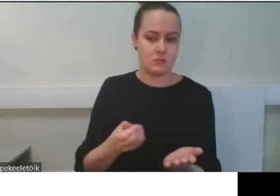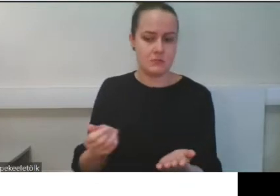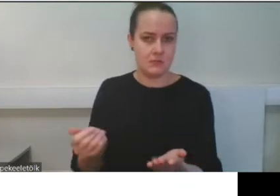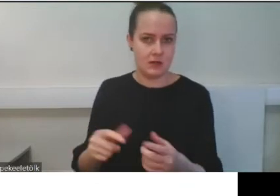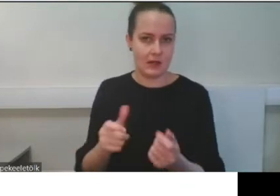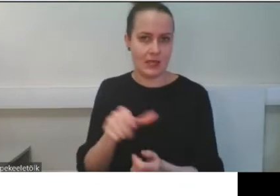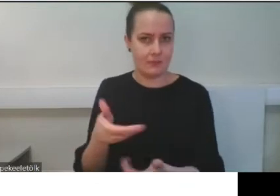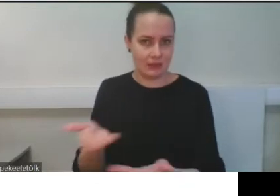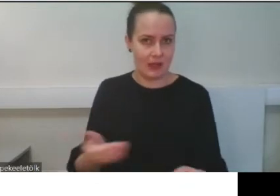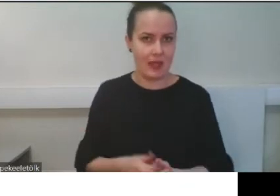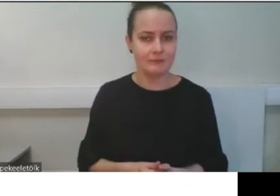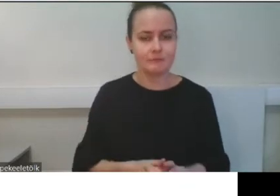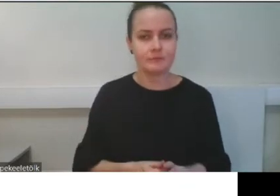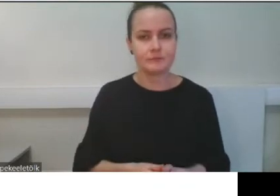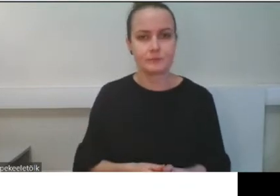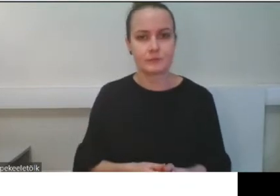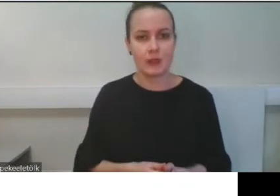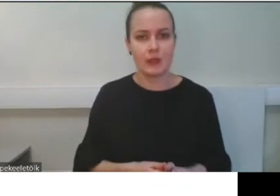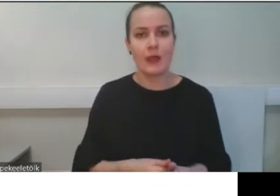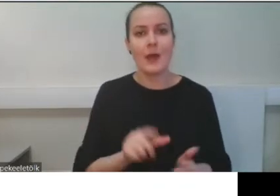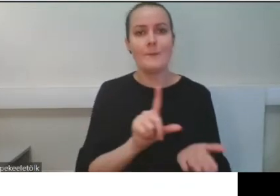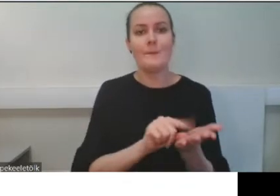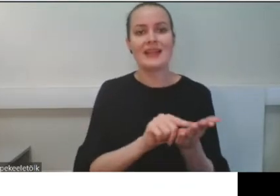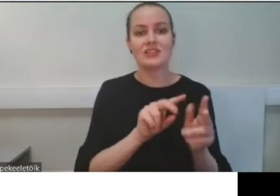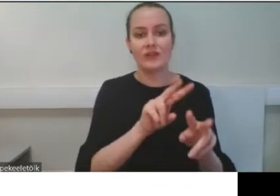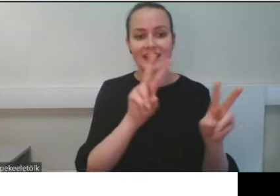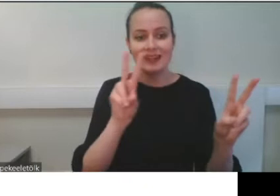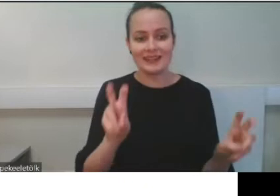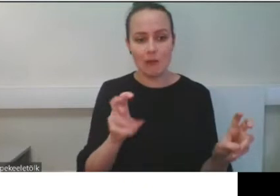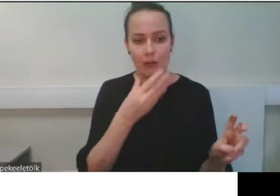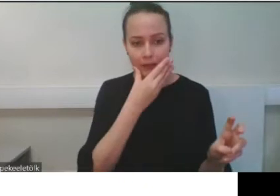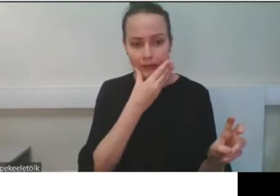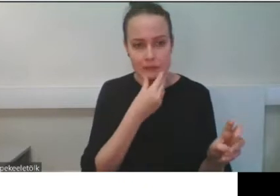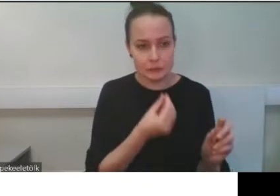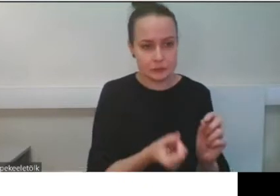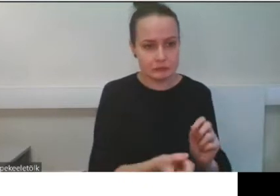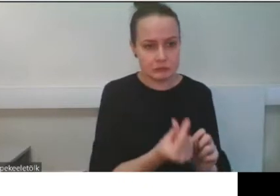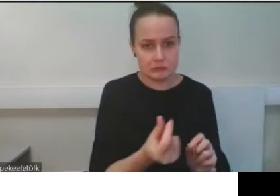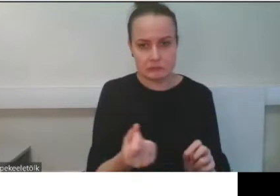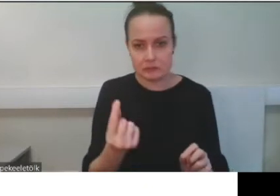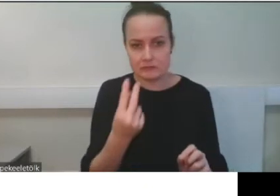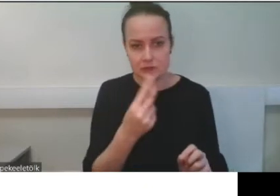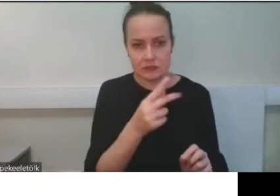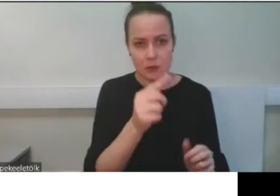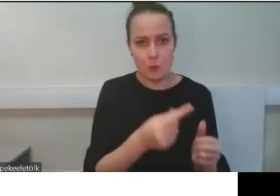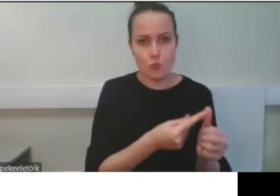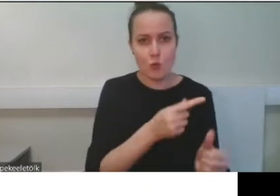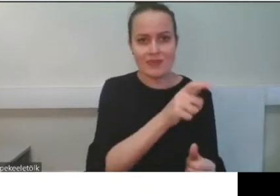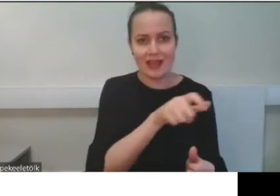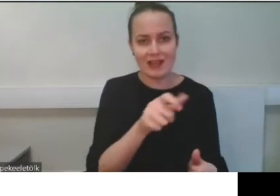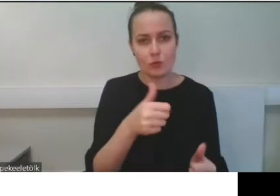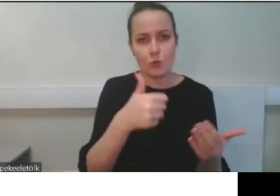2019 sissetulekuid , et neid siis uuritakse 2020. aasta uuringus . võime edasi